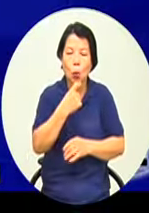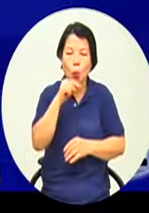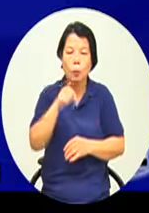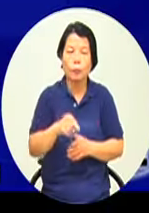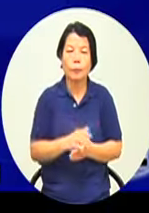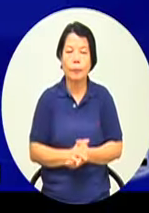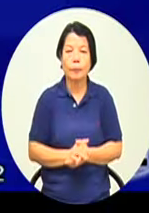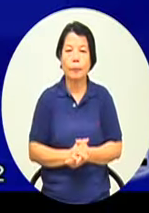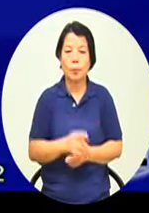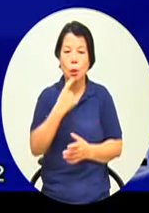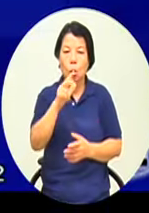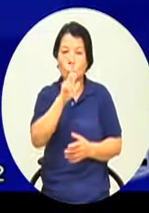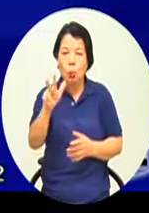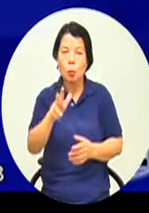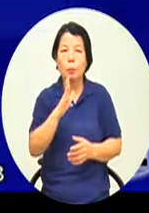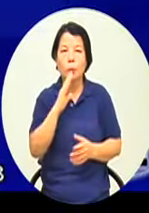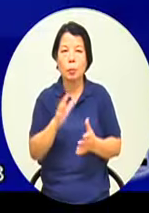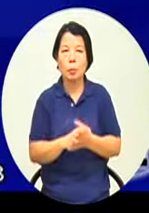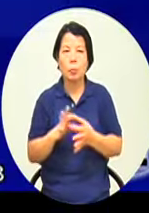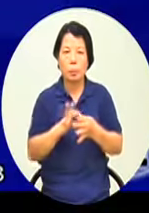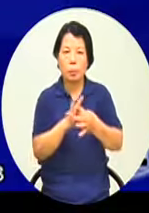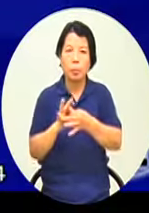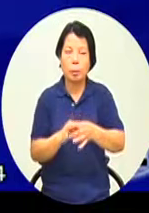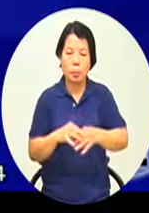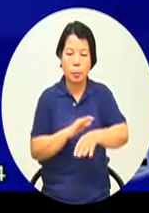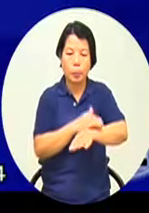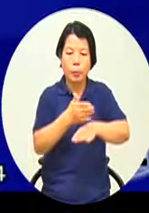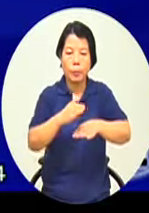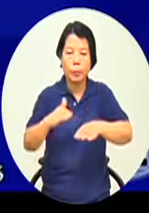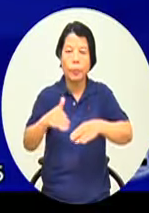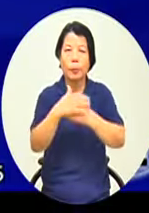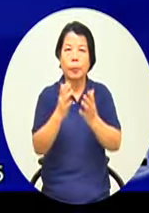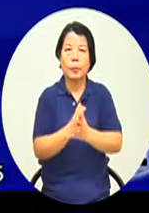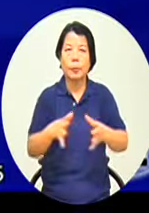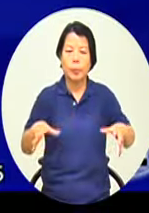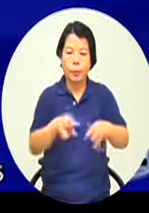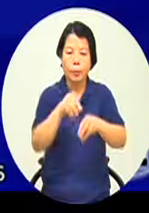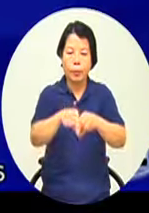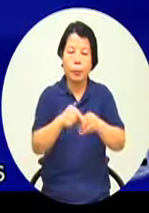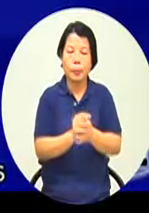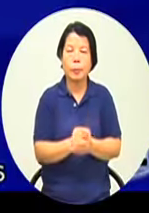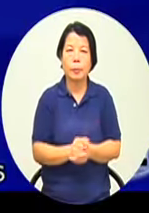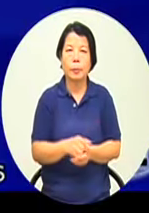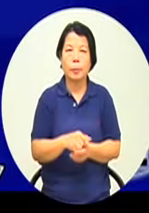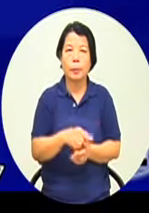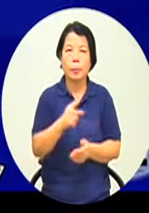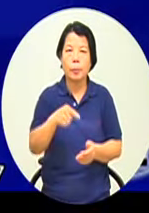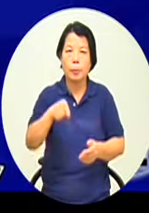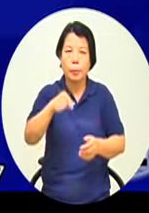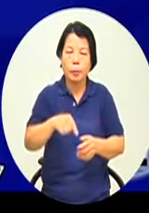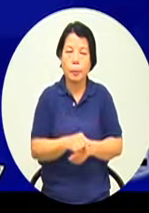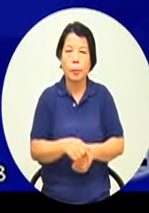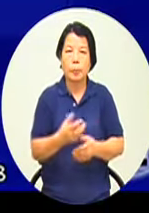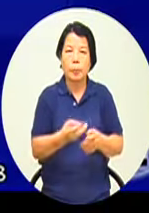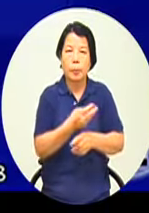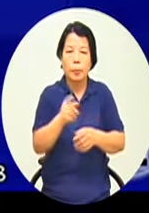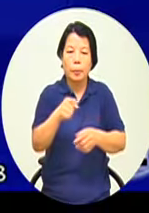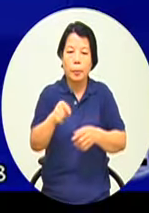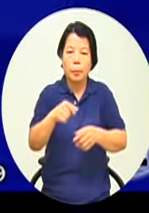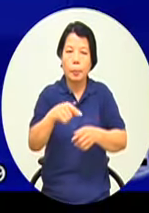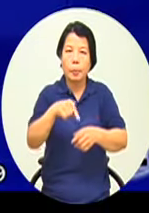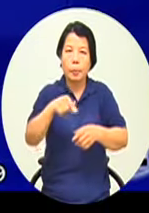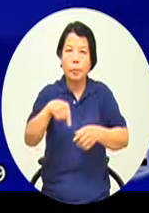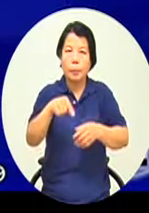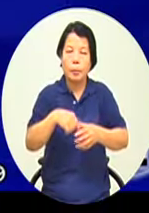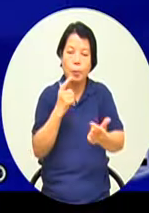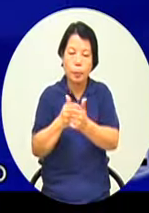它是一种连续性的波浪撞击以及这种东西呢，相关的材质是符合绿能的东